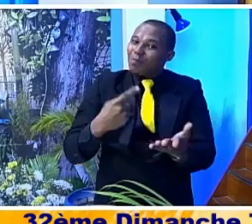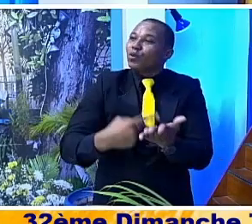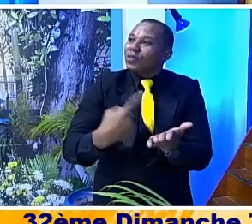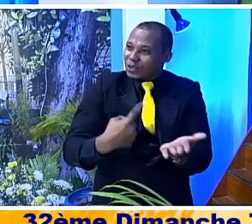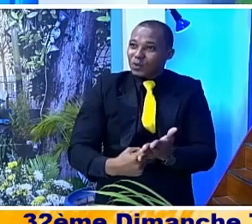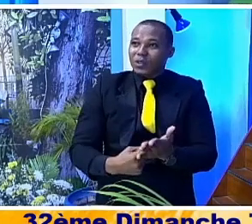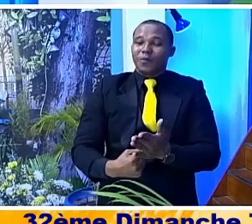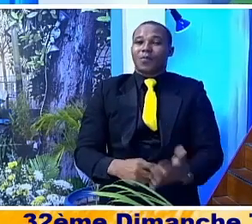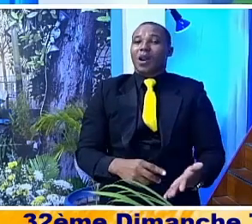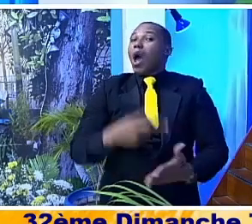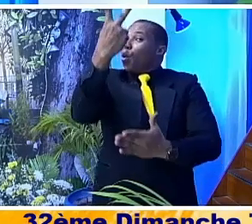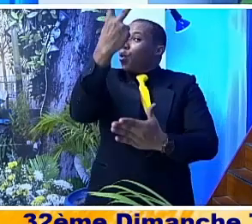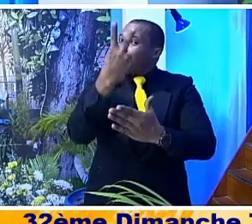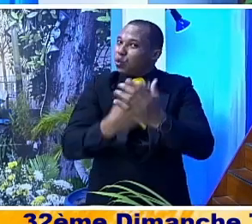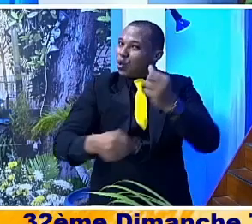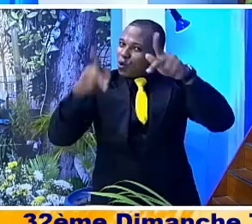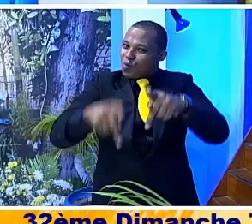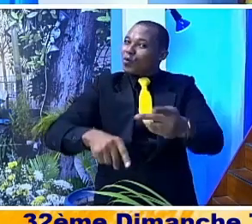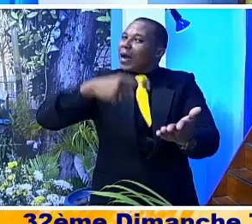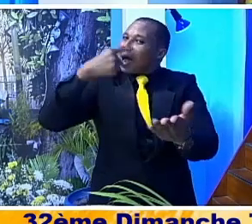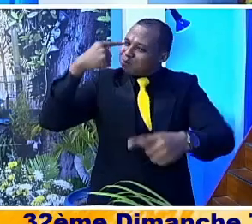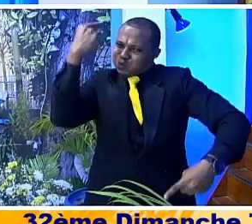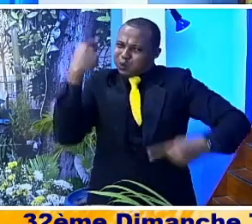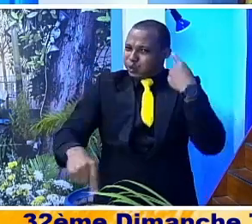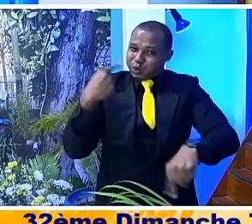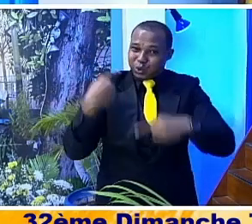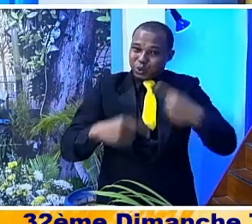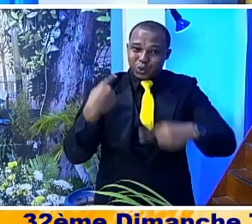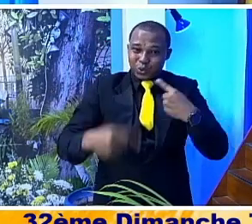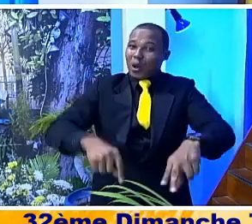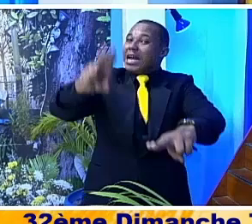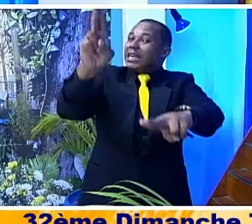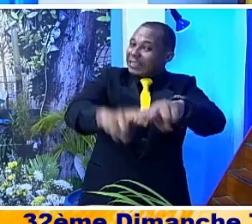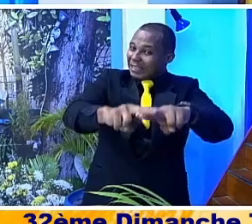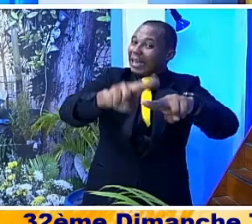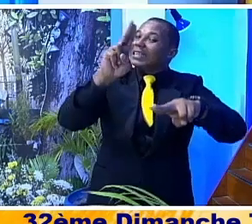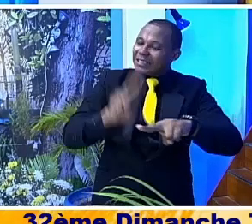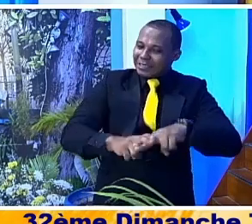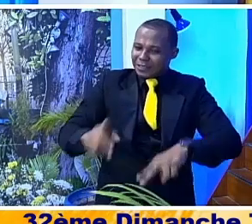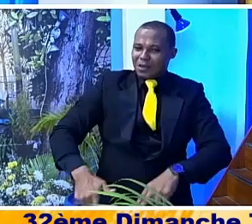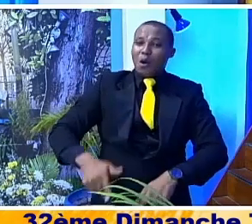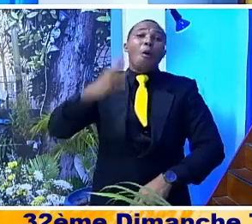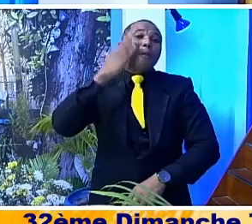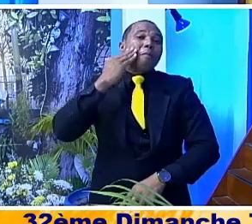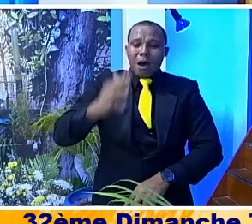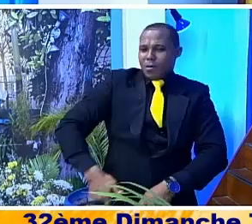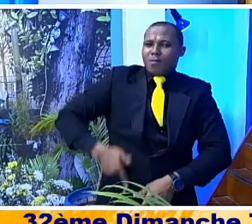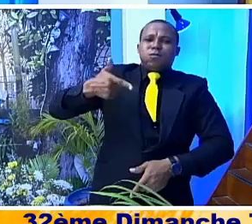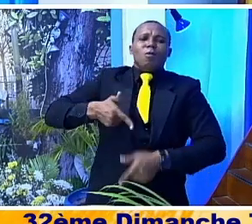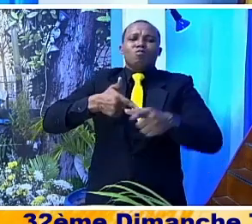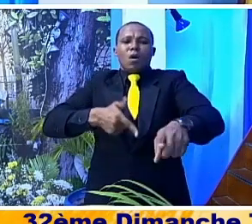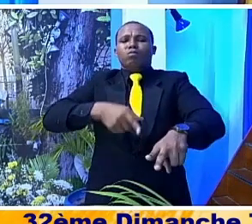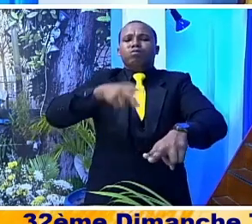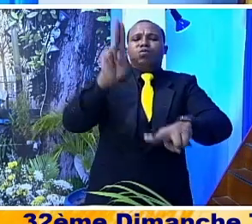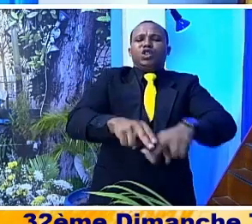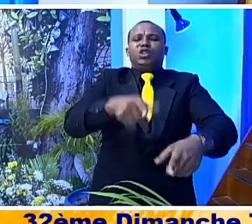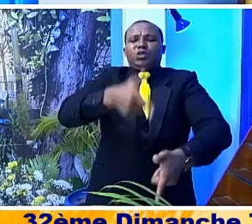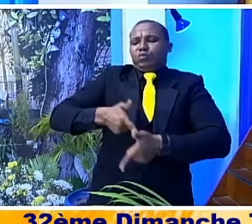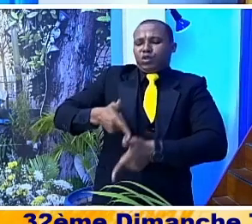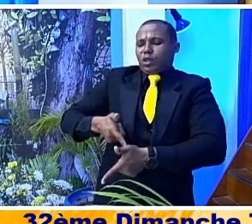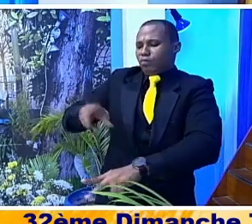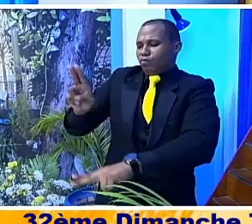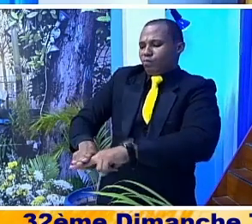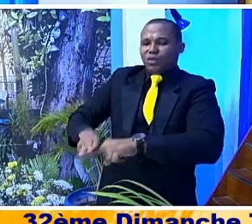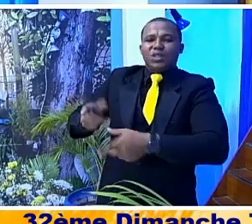Deux monde cap jouer pour capable chita parler, son blanc pour venir nos âmes pour faire lui. Parce que nous pas capacité encore